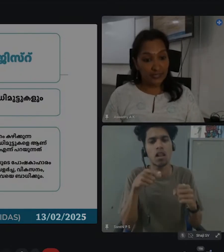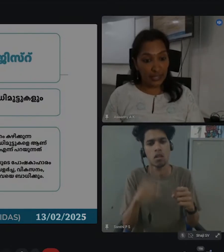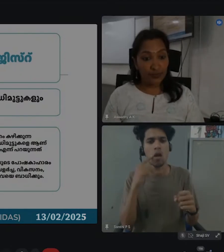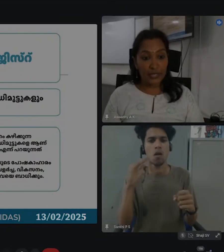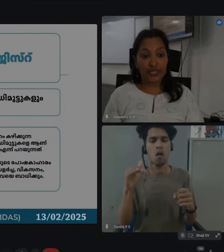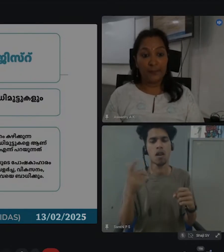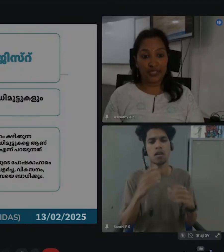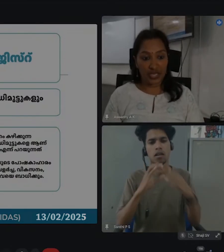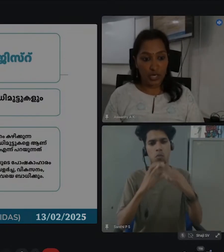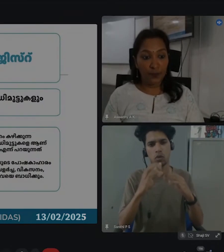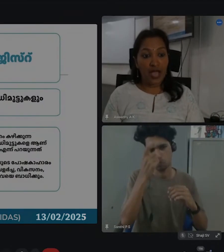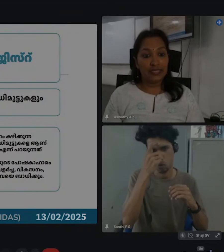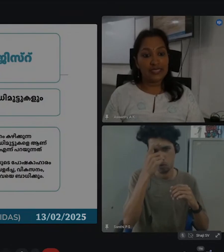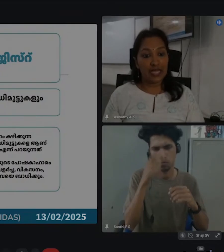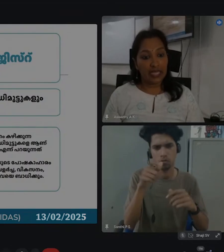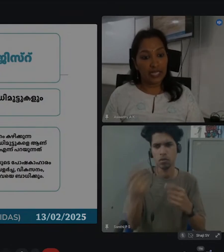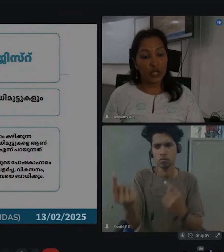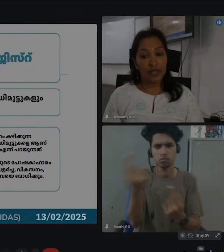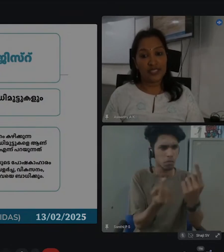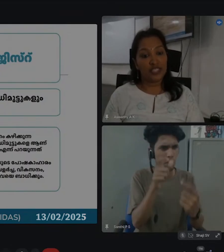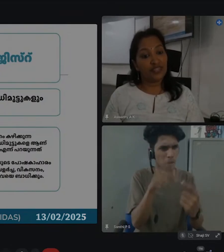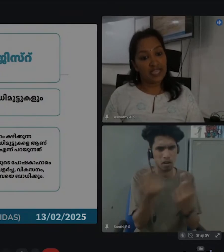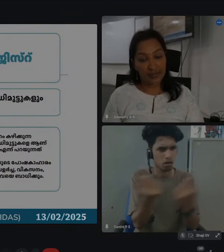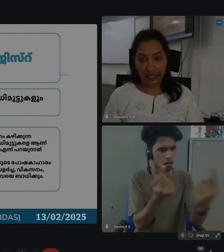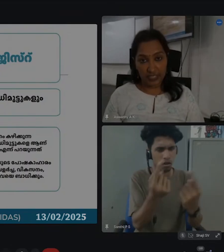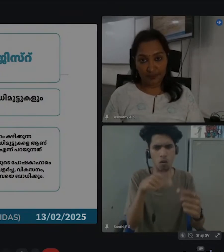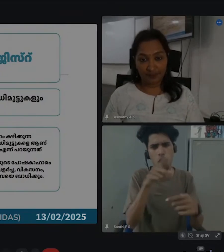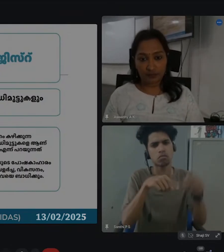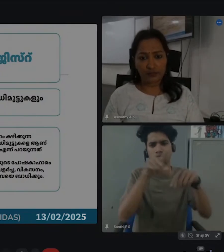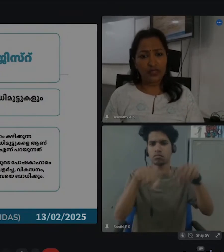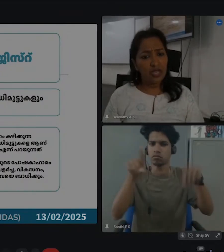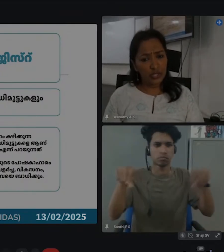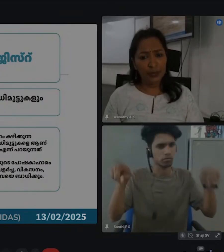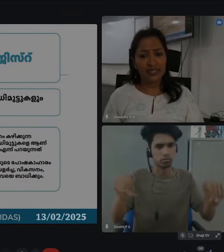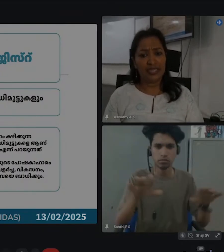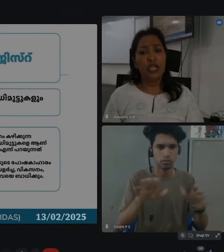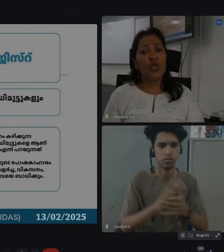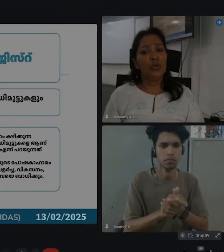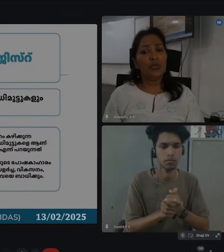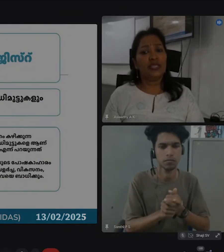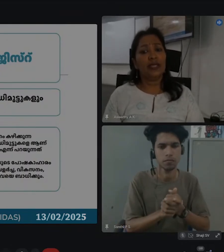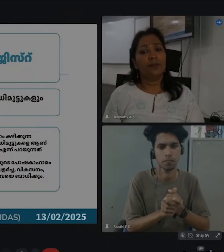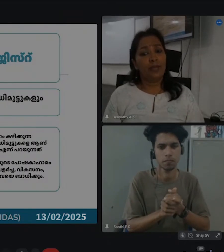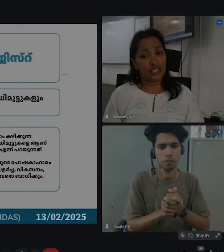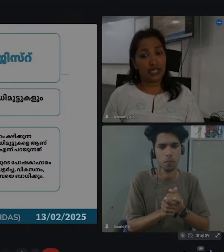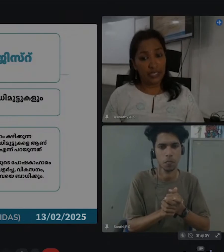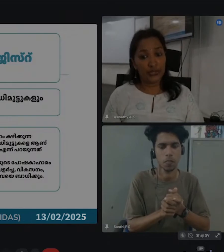ഓരോ വ്യക്തിയും നേരിടുന്ന പ്രശ്നങ്ങളും അതിന്റെ സങ്കീർണതയും അനുസരിച്ച് വ്യത്യസ്തപ്പെട്ടിരിക്കും. അതുപോലെ തന്നെ ഒരു